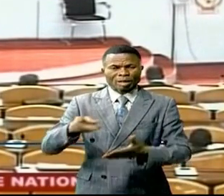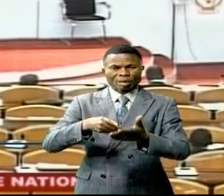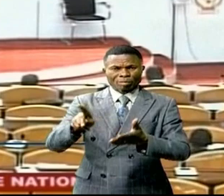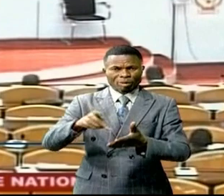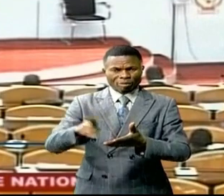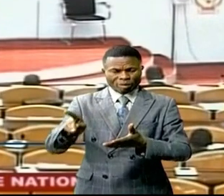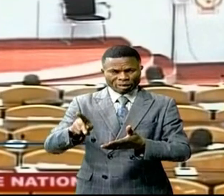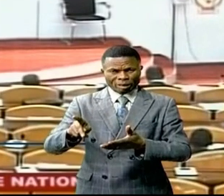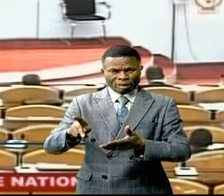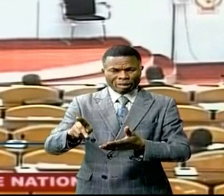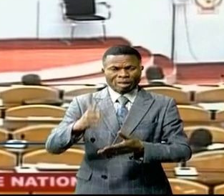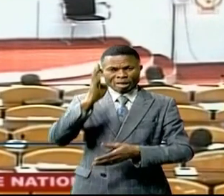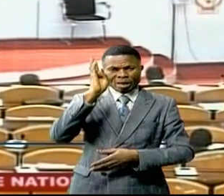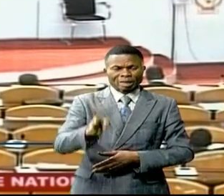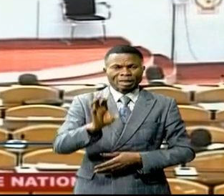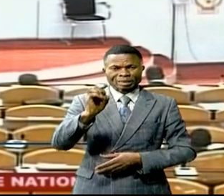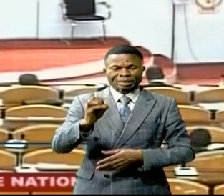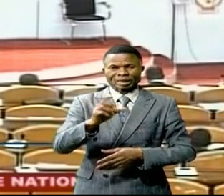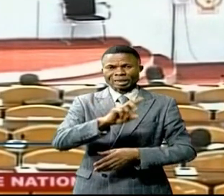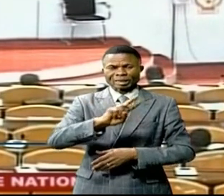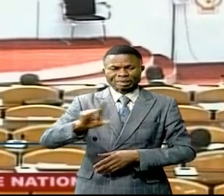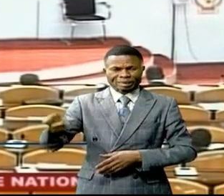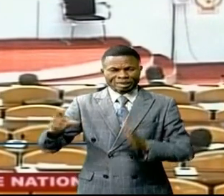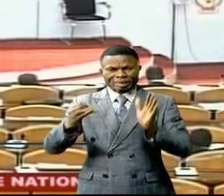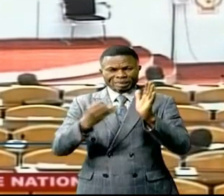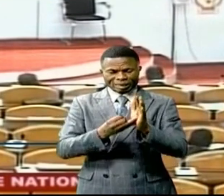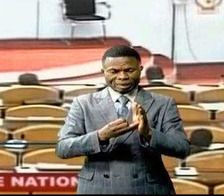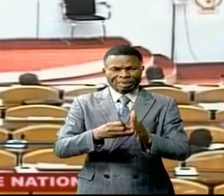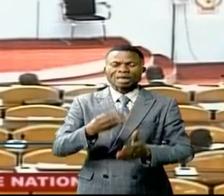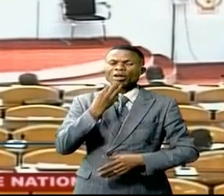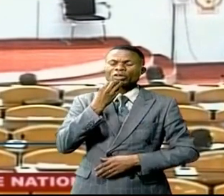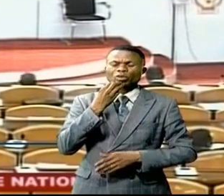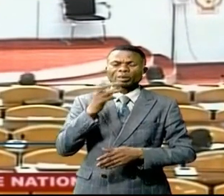de 457 remplaçants des inspecteurs provinciaux,